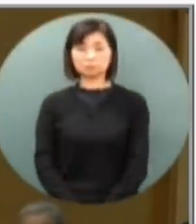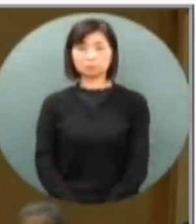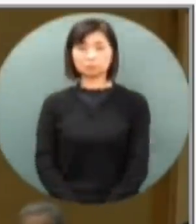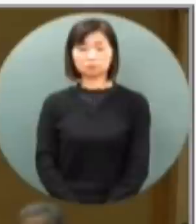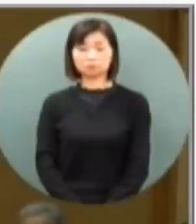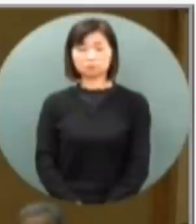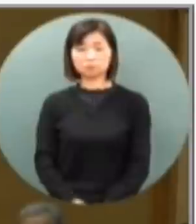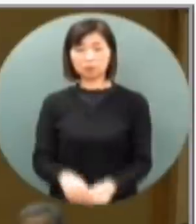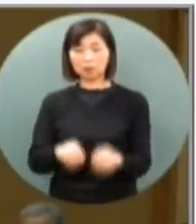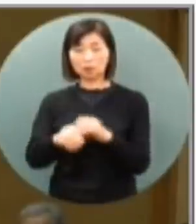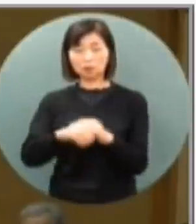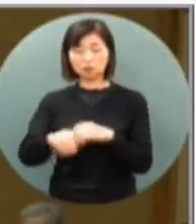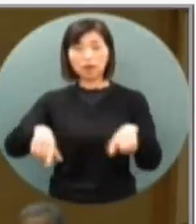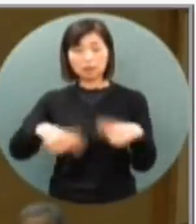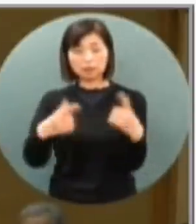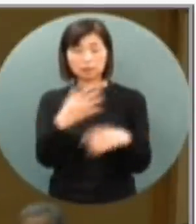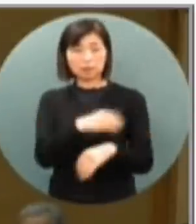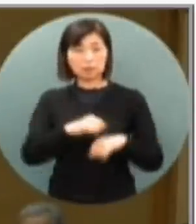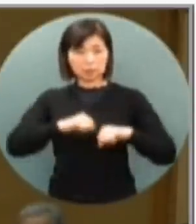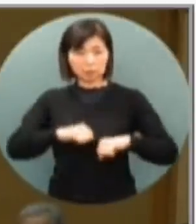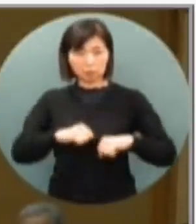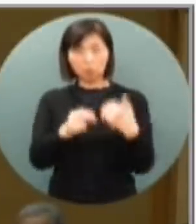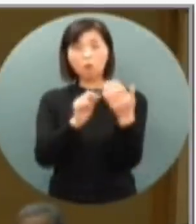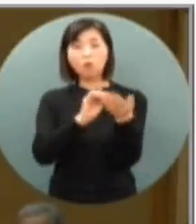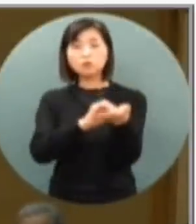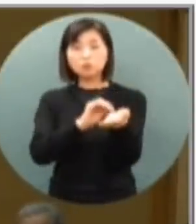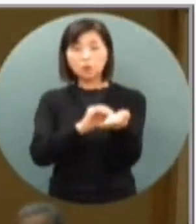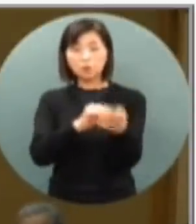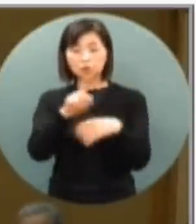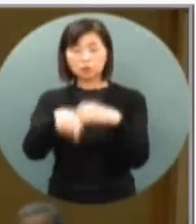植木健康医療局長。